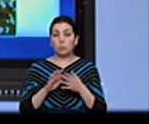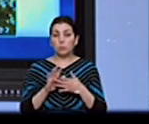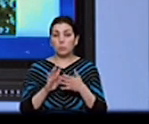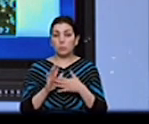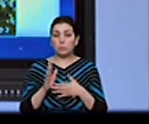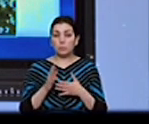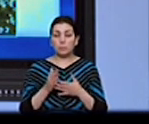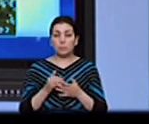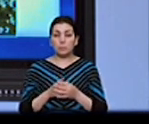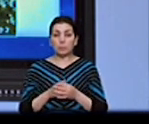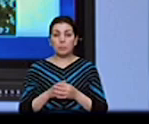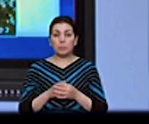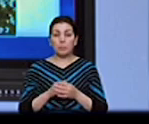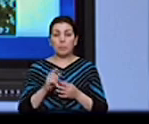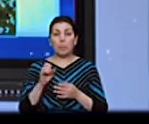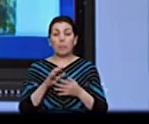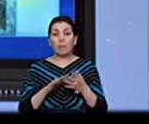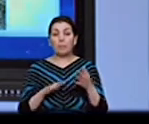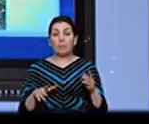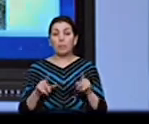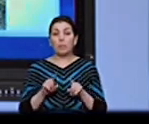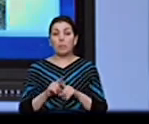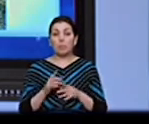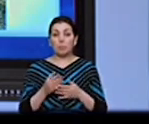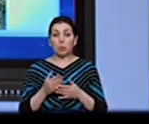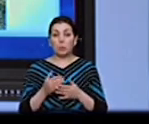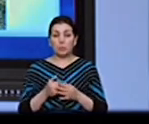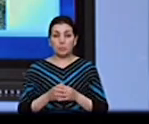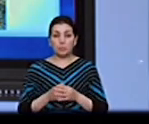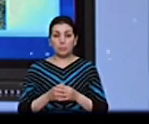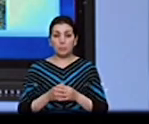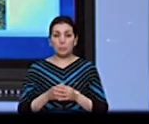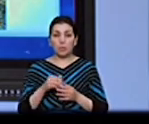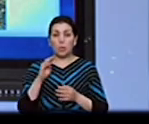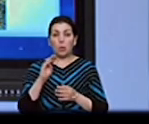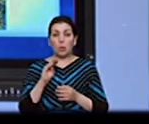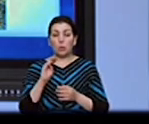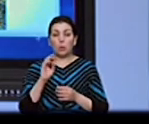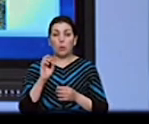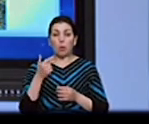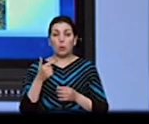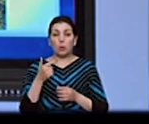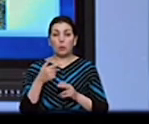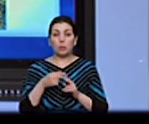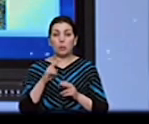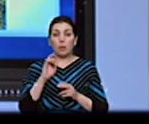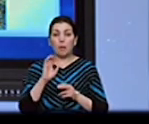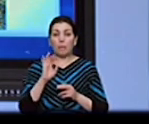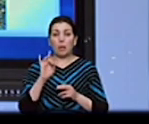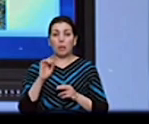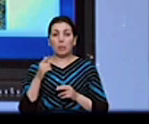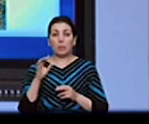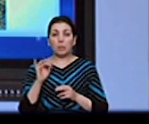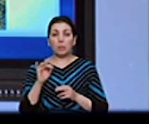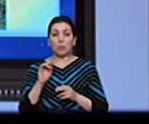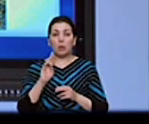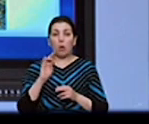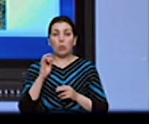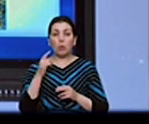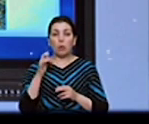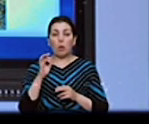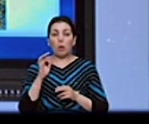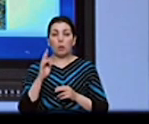o'simliklar. Ularning davomi ham bor bolajonlar. Tog' kavragi, oq qaldirmoq,